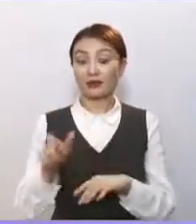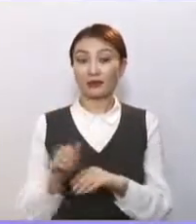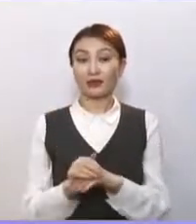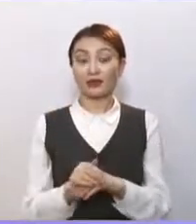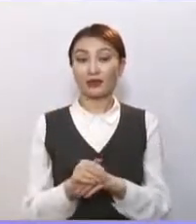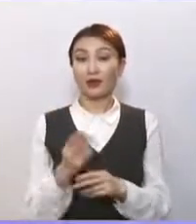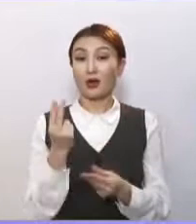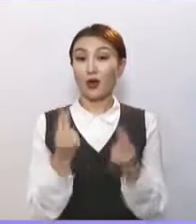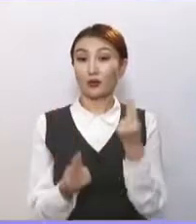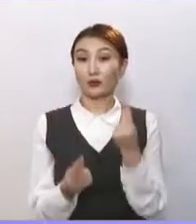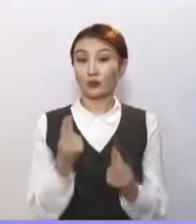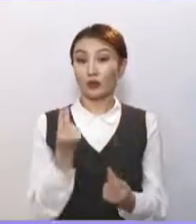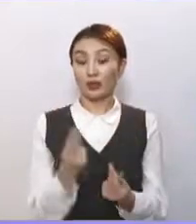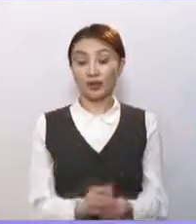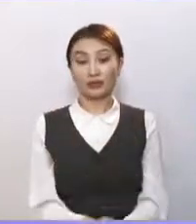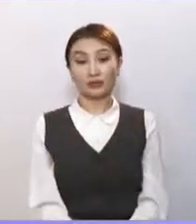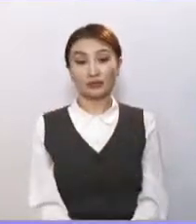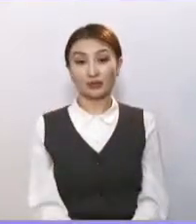Оюндар.